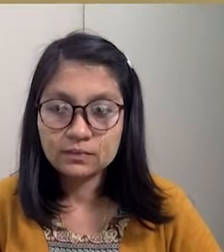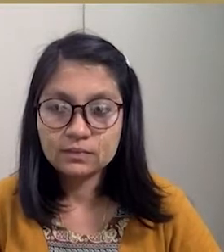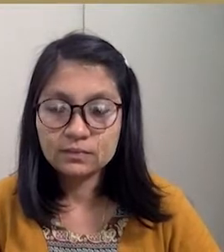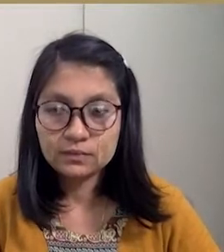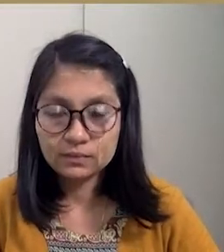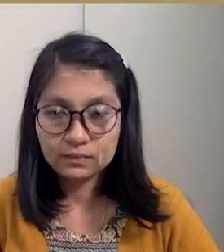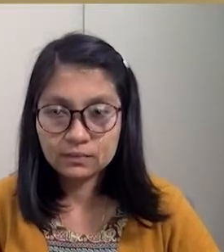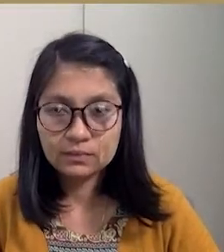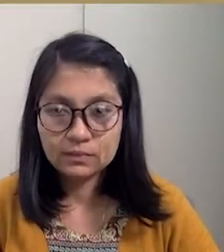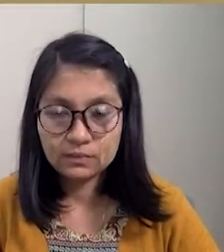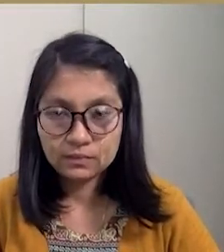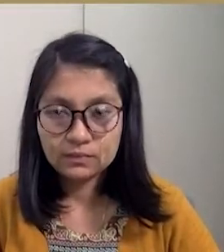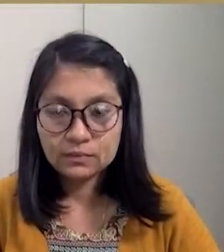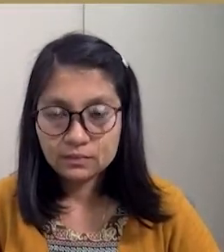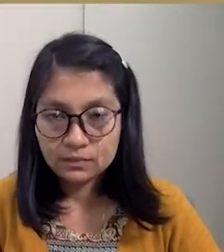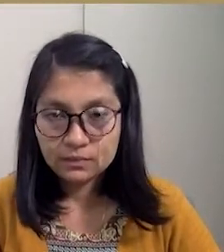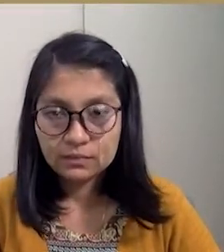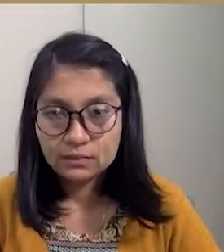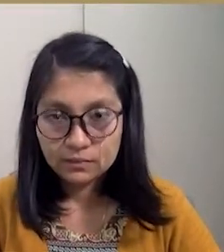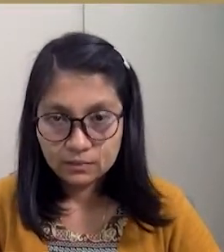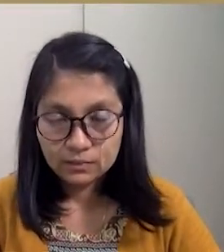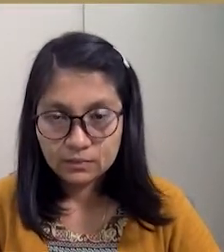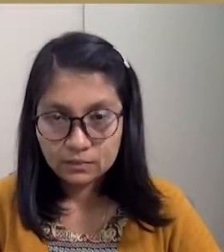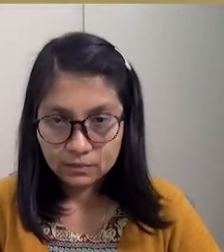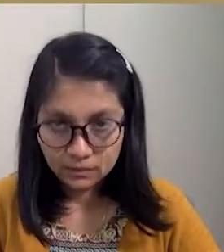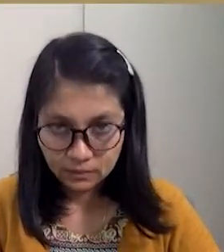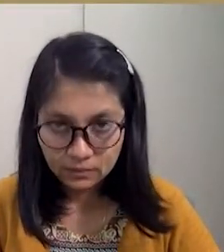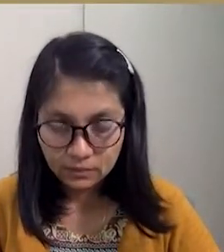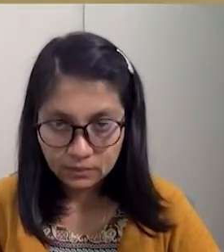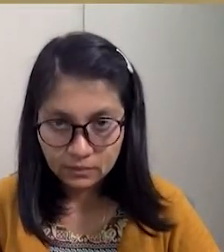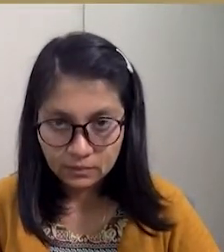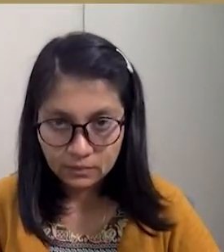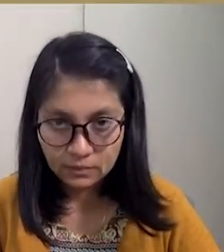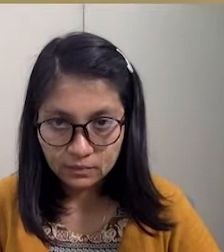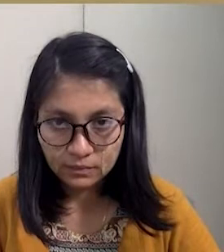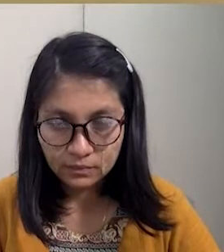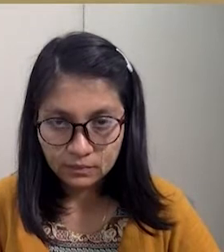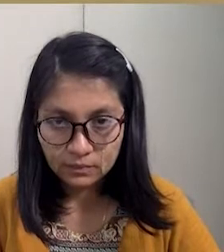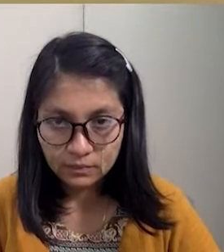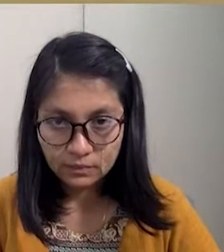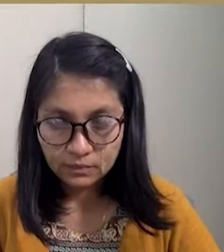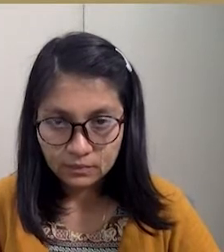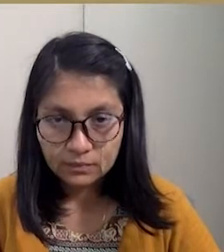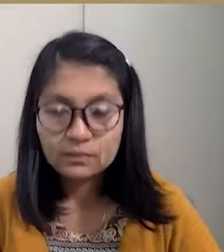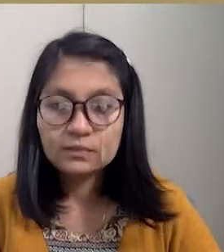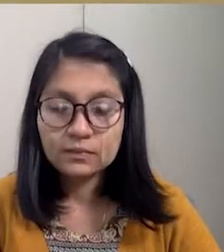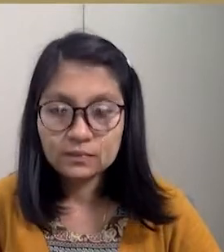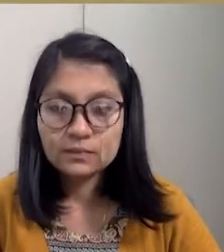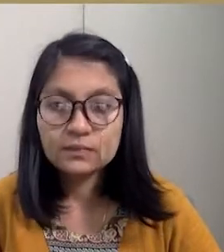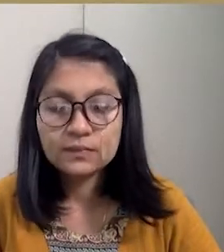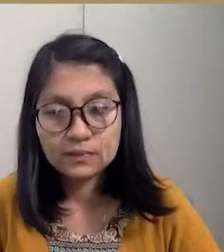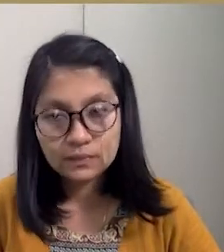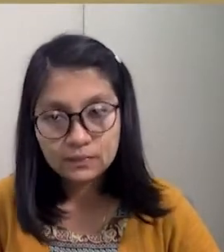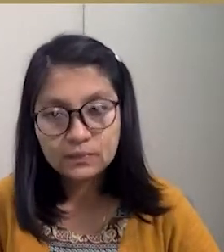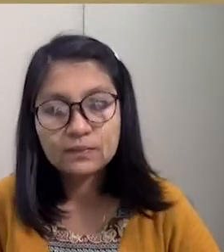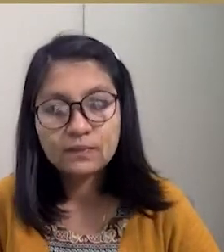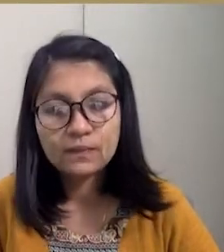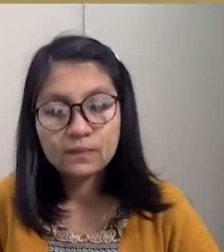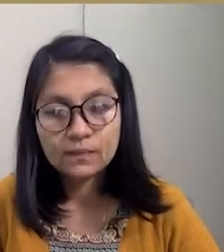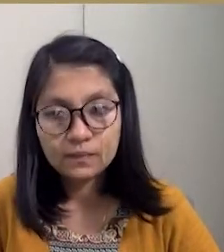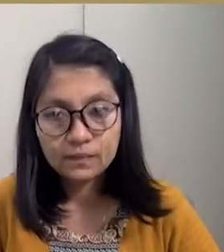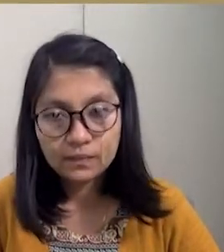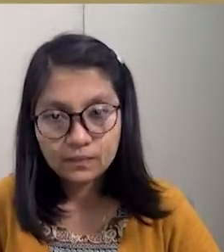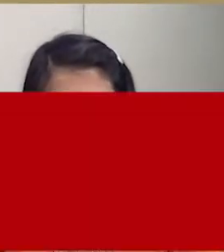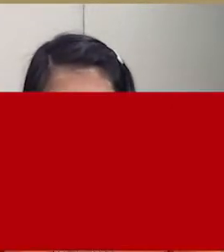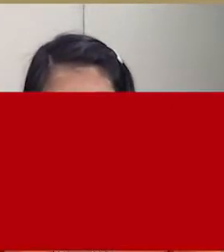နေတွောင်းမယ်ဆိုလို့ရှိရင်မဲဆောက်ဖို့ဆိုဘယ်ချင်းမှအရောက်ဝင်ရမယ်ဝင်ပြီးတော့လေဒီမှာခုနပြောစီစစ်တဲ့ကိစ္စတွေဟိုကျန်းမာရေးဘာညာ